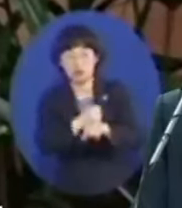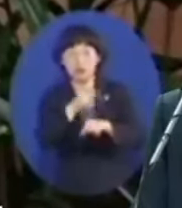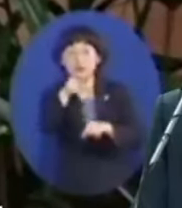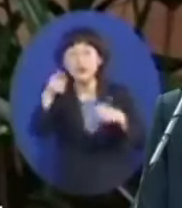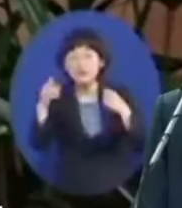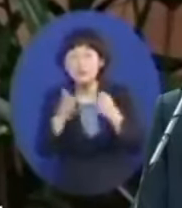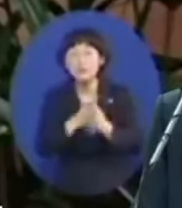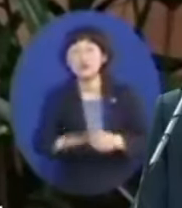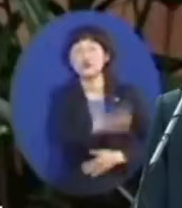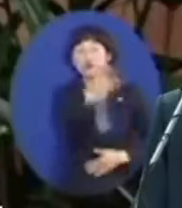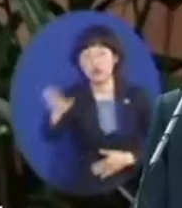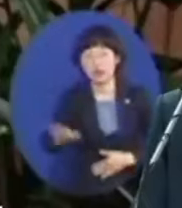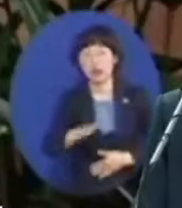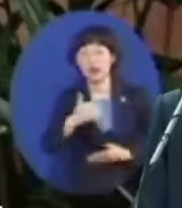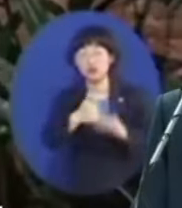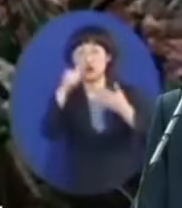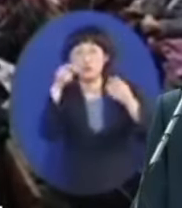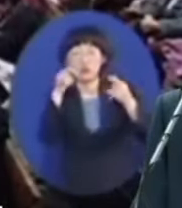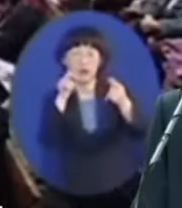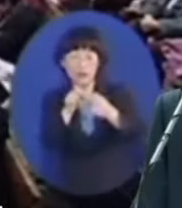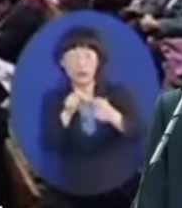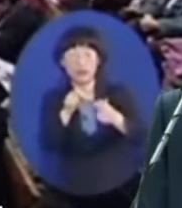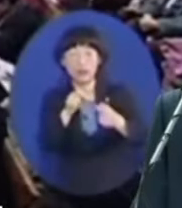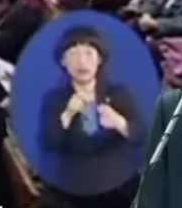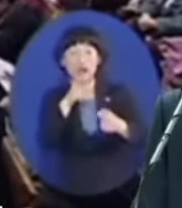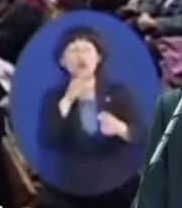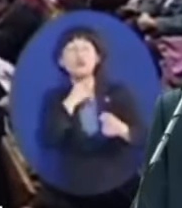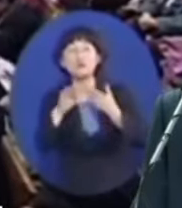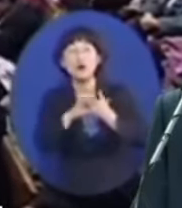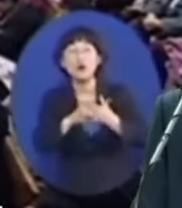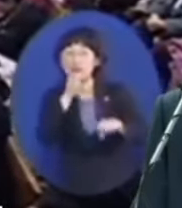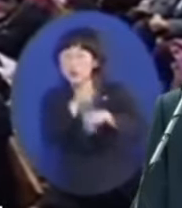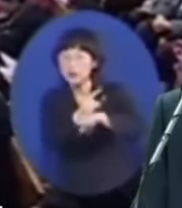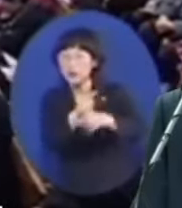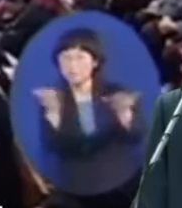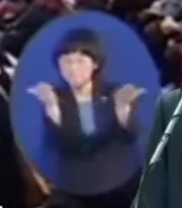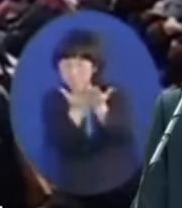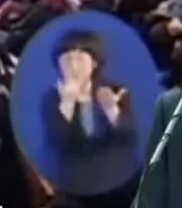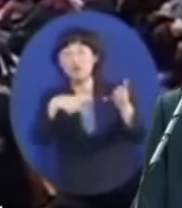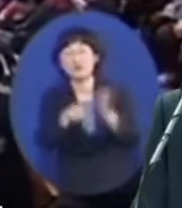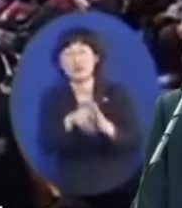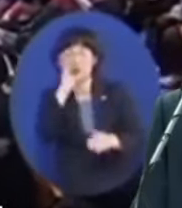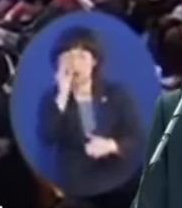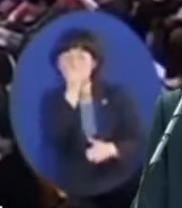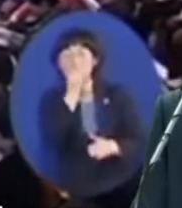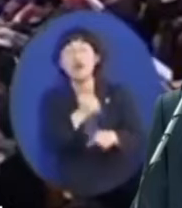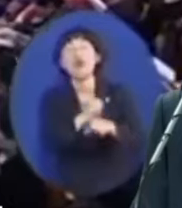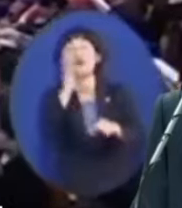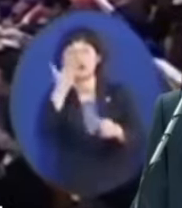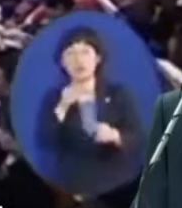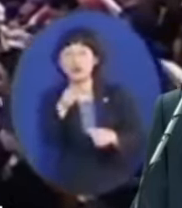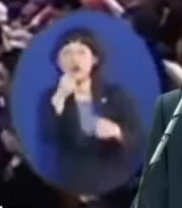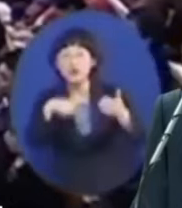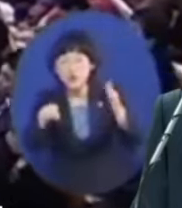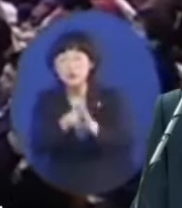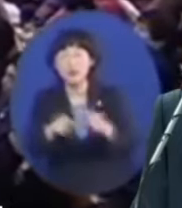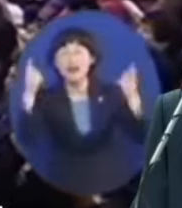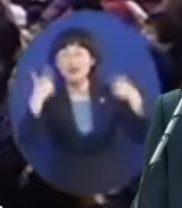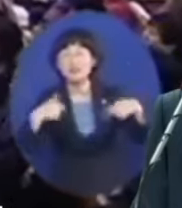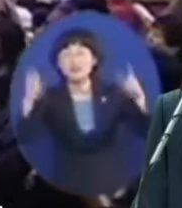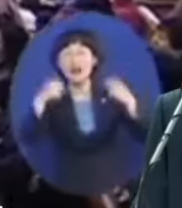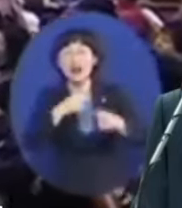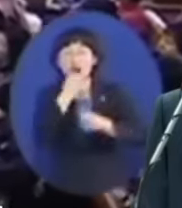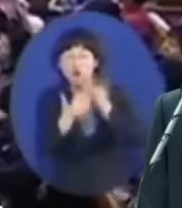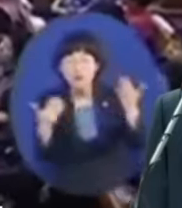우리가 주님 앞에 나가려면 주님과 성격이 같도록 하기 위해서 우리가 거룩하게 돼야 되는 것입니다. 그러기 위해서는 늘 회개하고